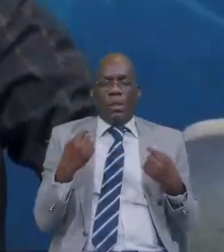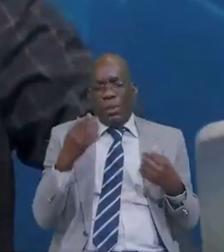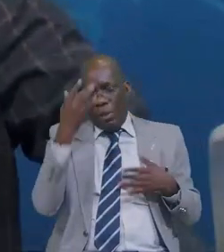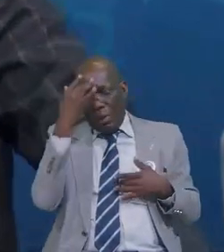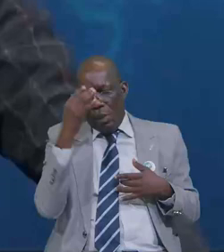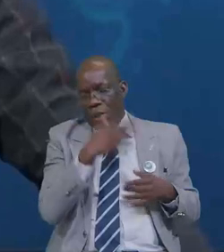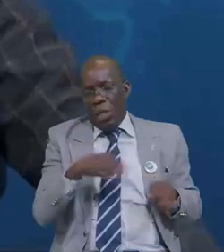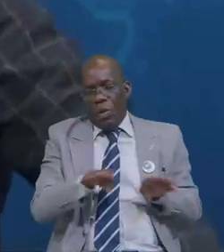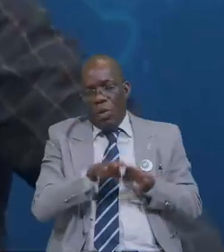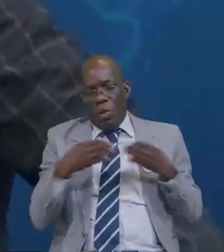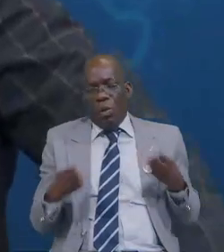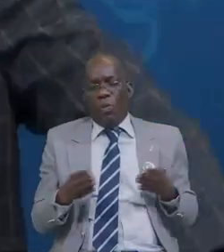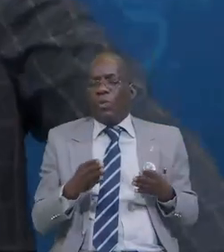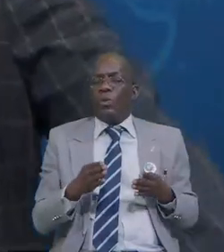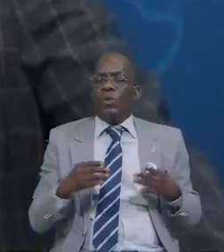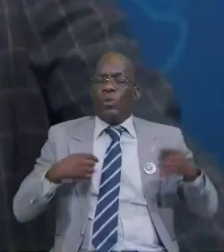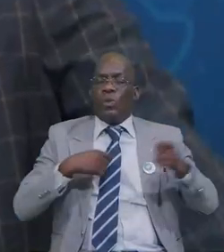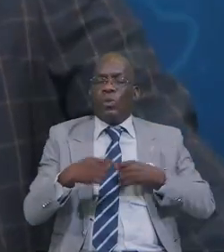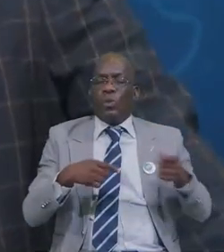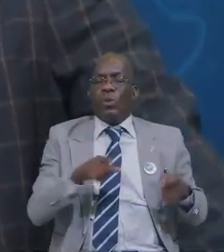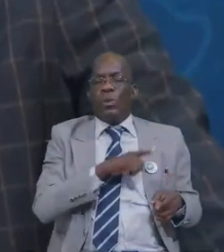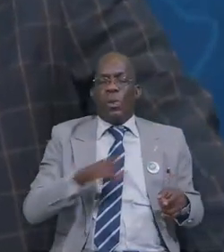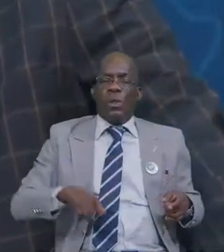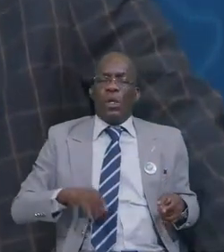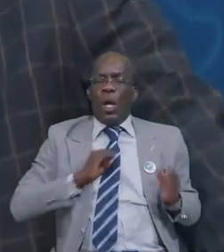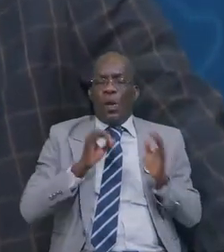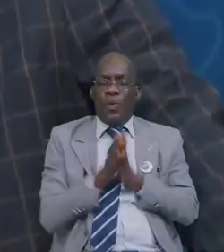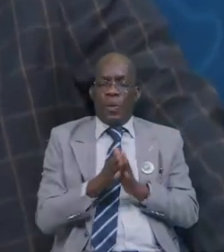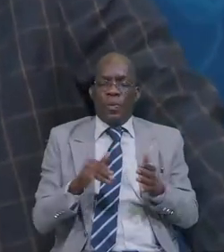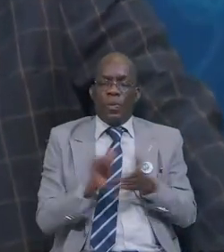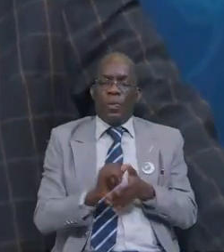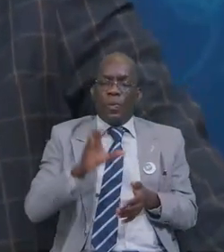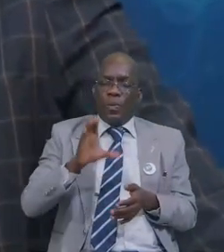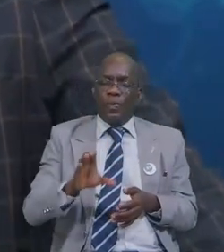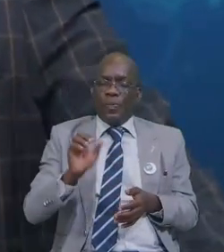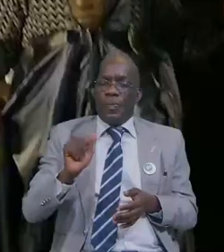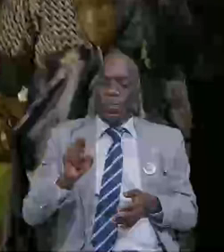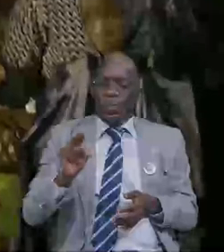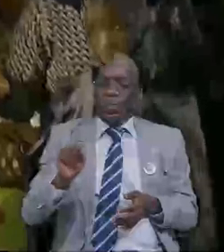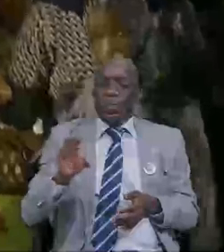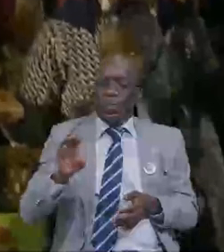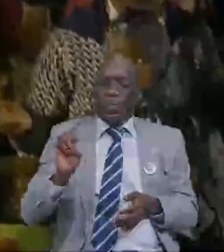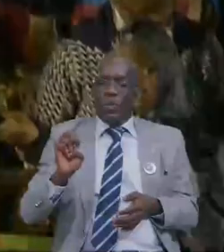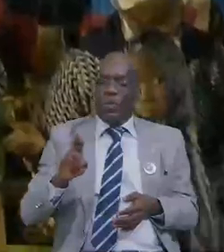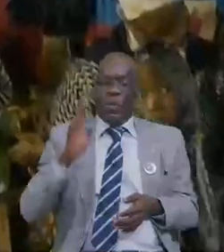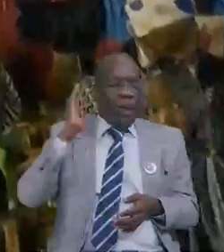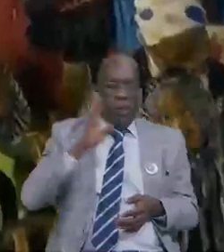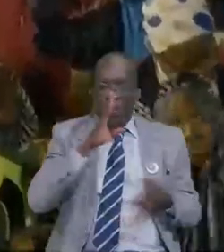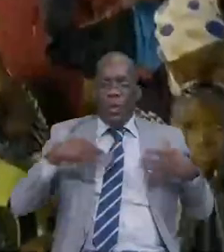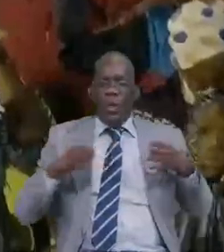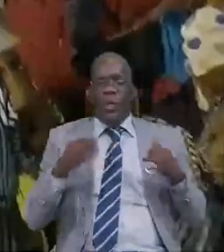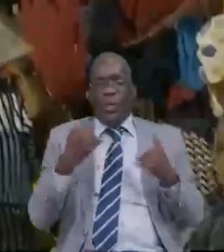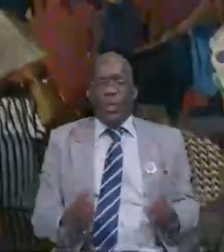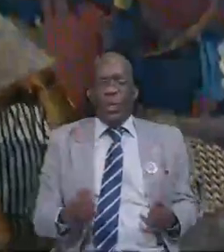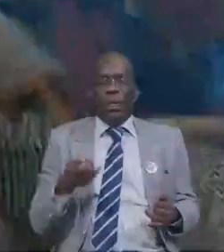internes et des plaies ouvertes. Père, je prie, cancer, sois guéri maintenant.